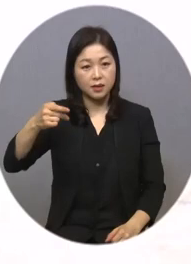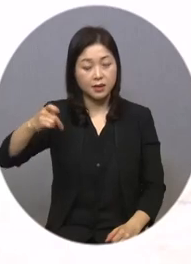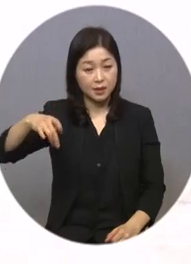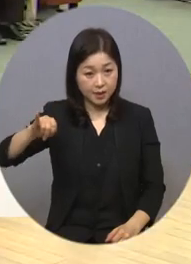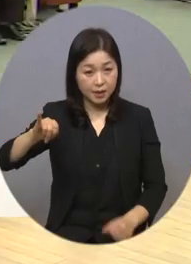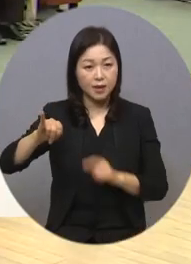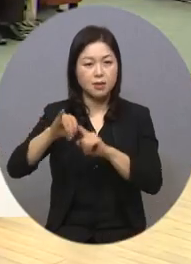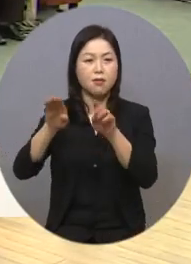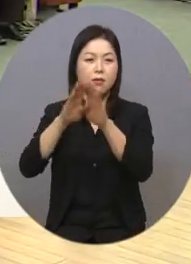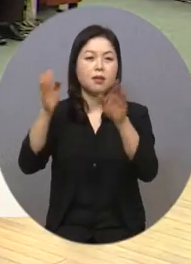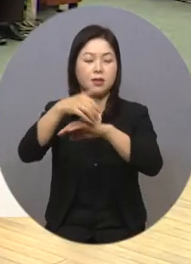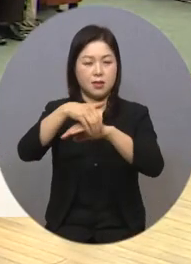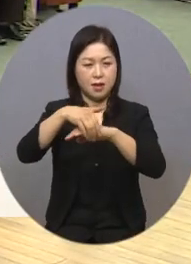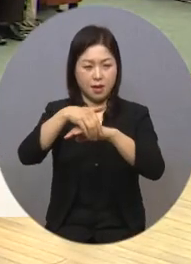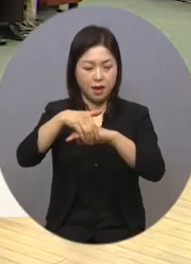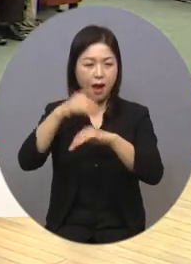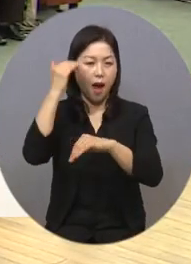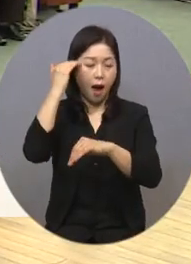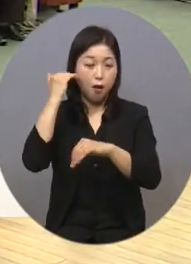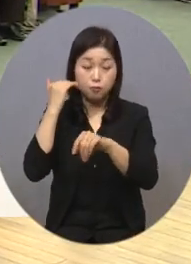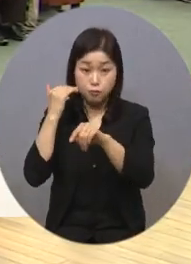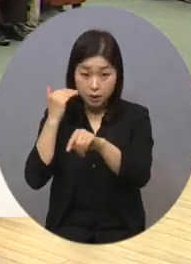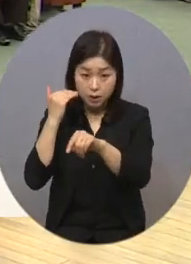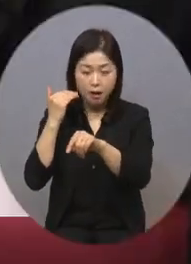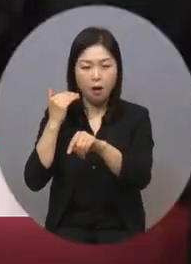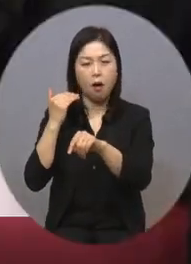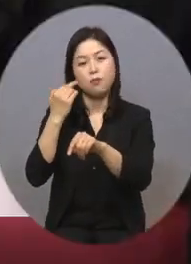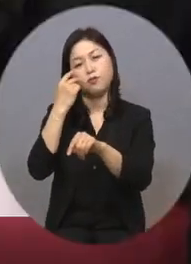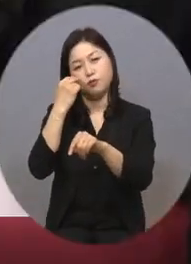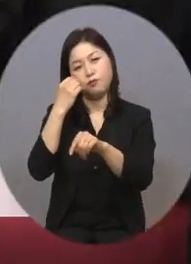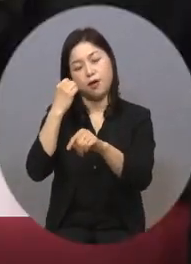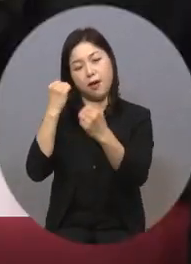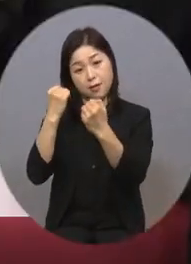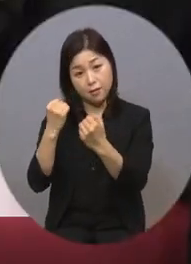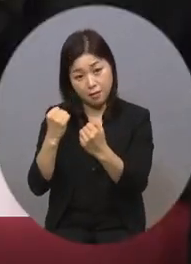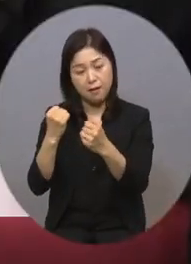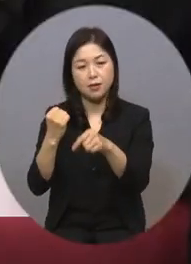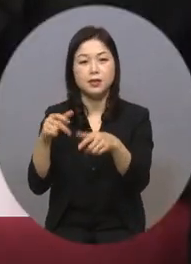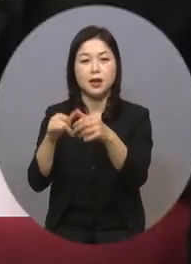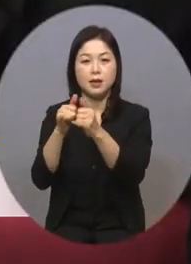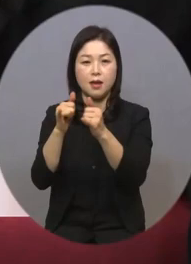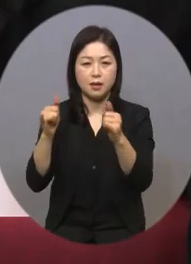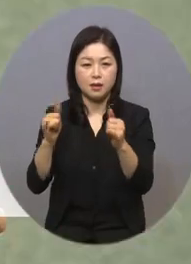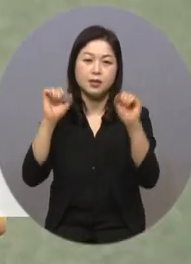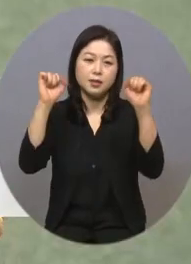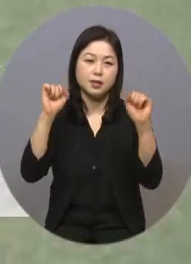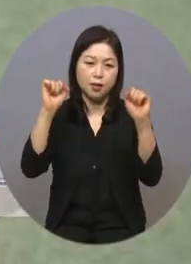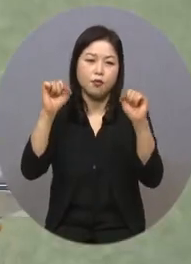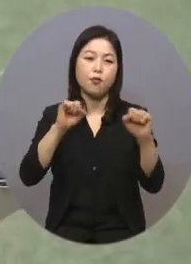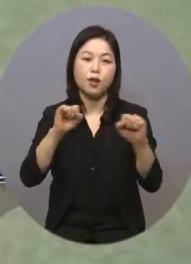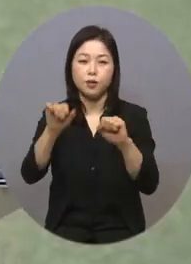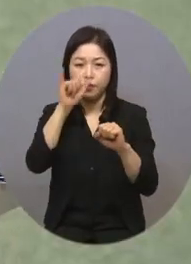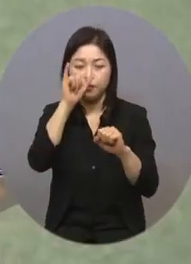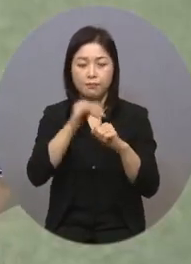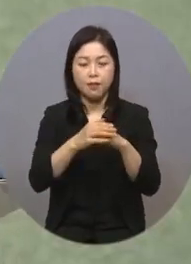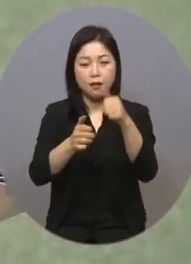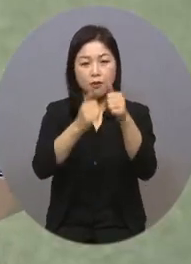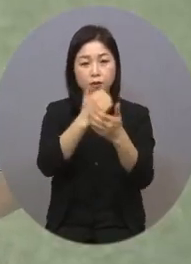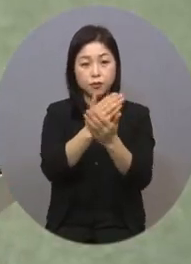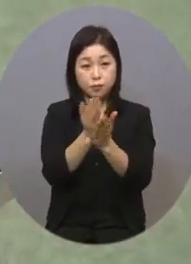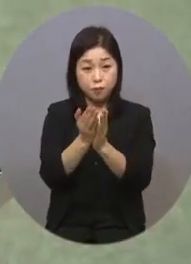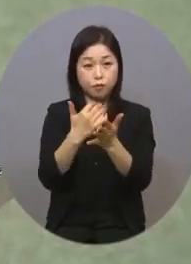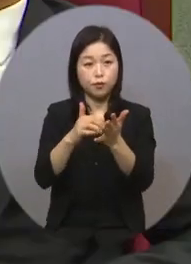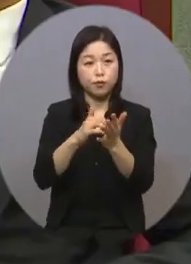예정으로 한인 장애인들이 체육을 통해 펼치는 축제의 장으로 꾸며집니다. 경기 종목은 총